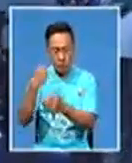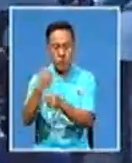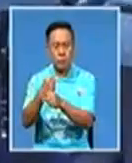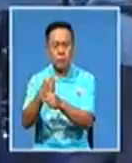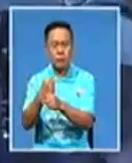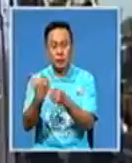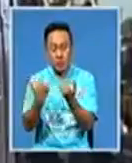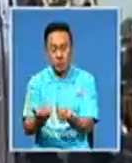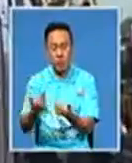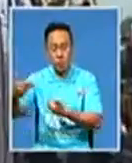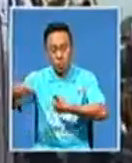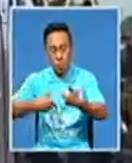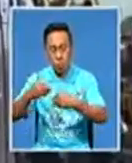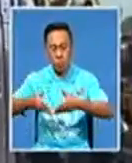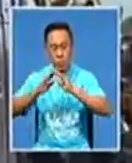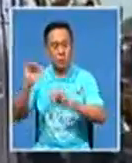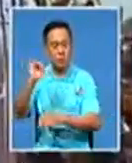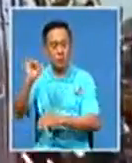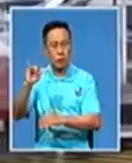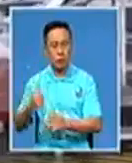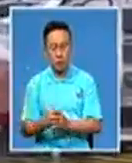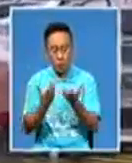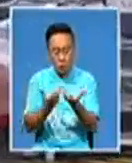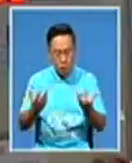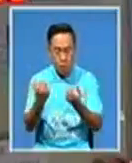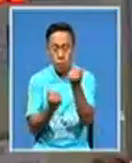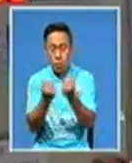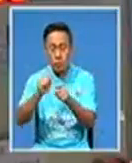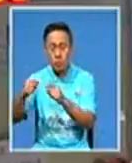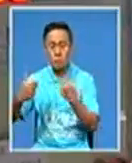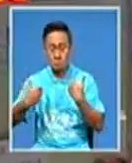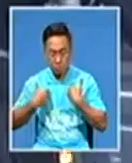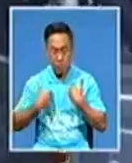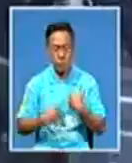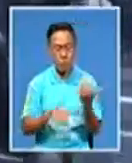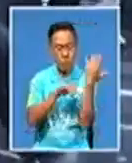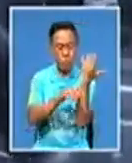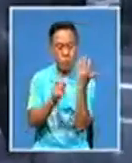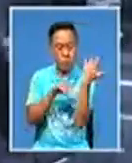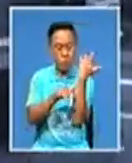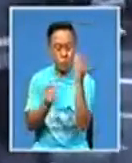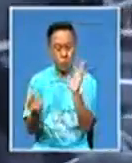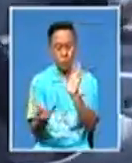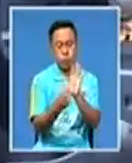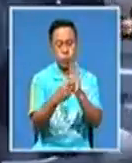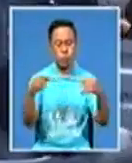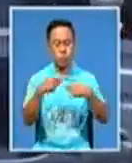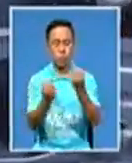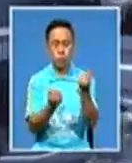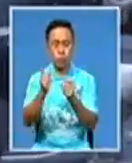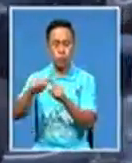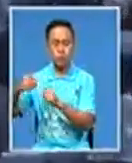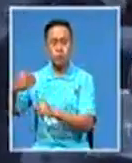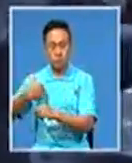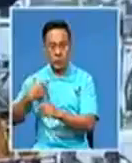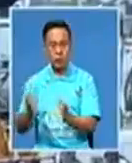ไม่มานะฮะต้องรอไว้ก่อนชิ้นส่วนยานยนต์อีกหน่อยจะเป็นพวก embedded software spare parts คือชิ้นส่วนที่เอ